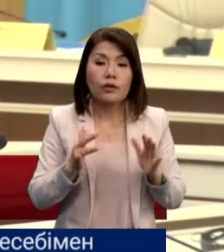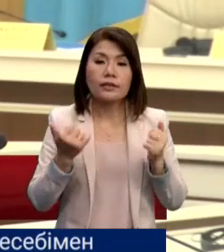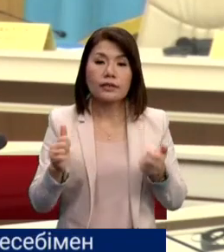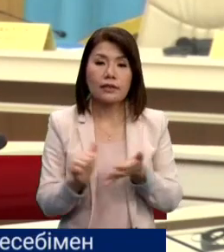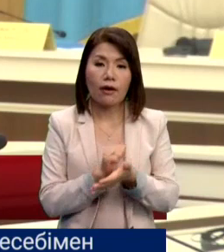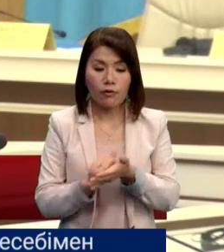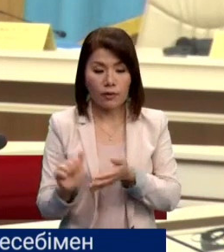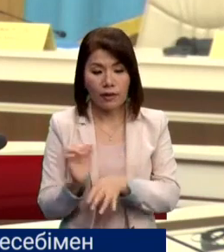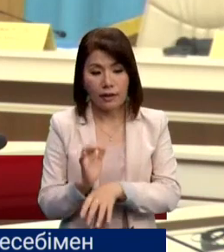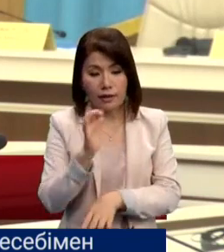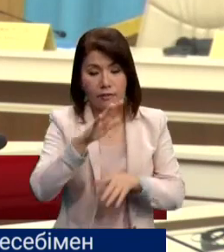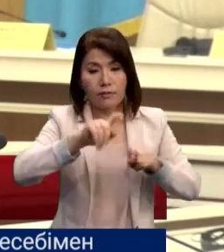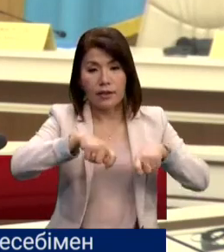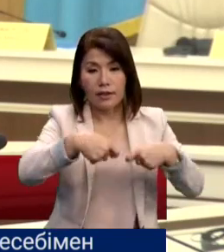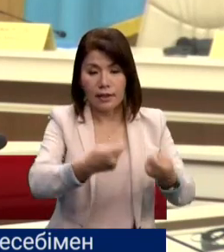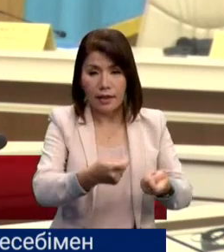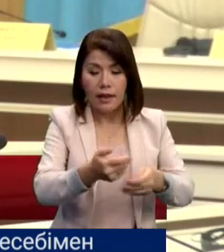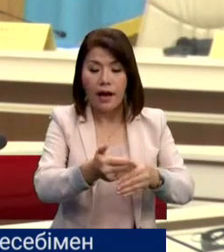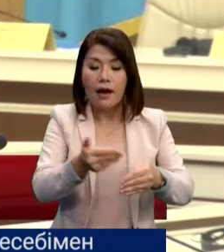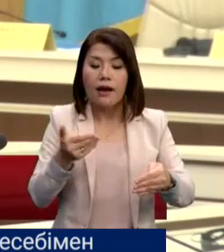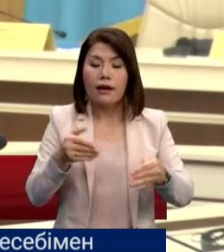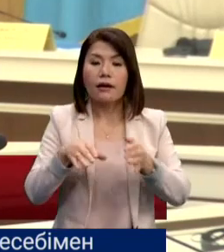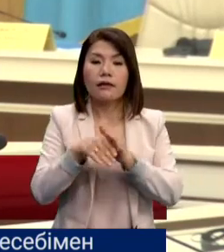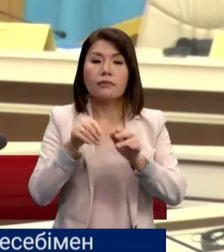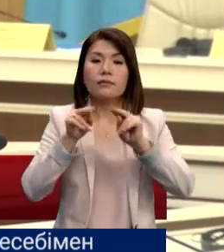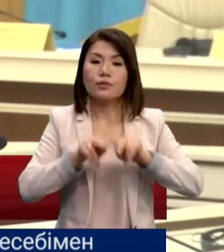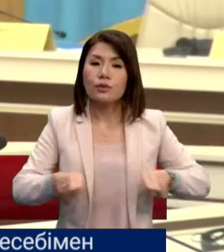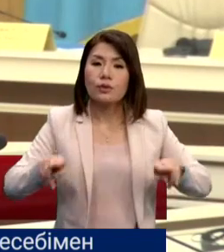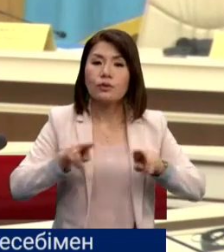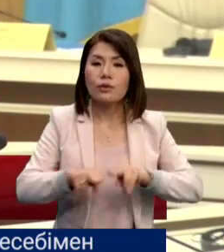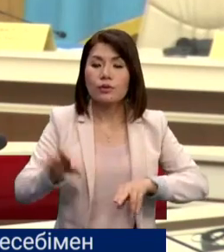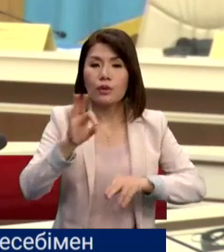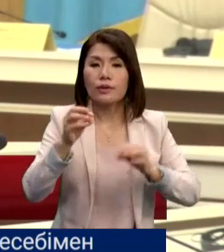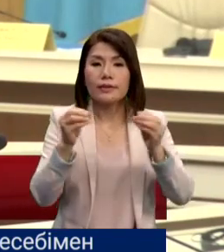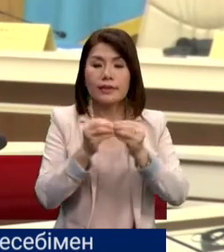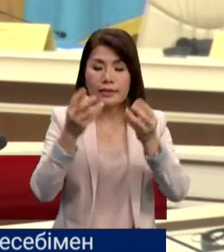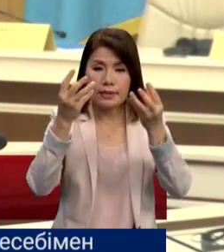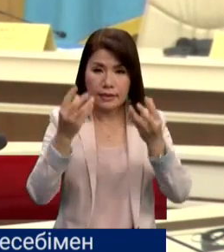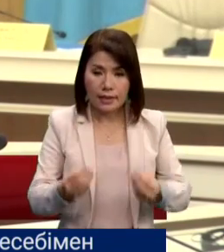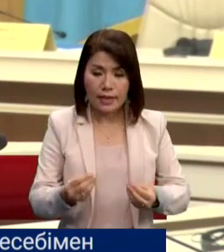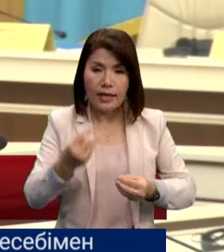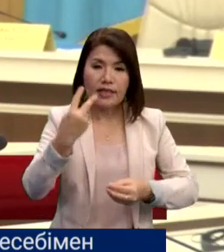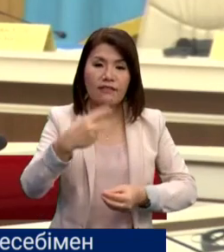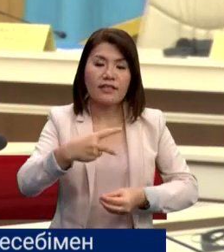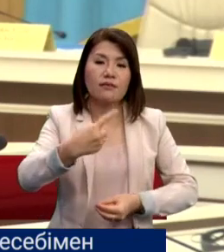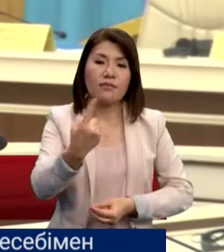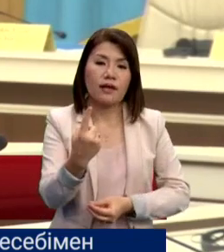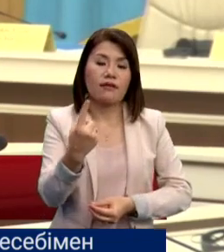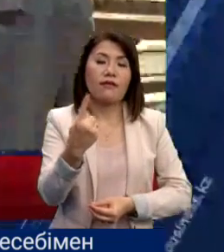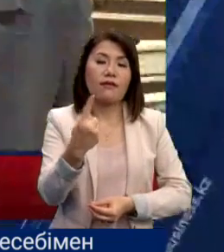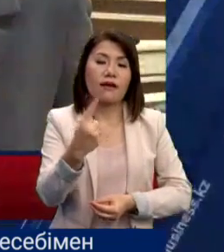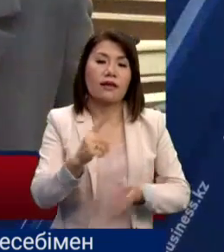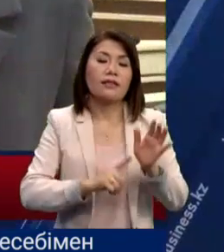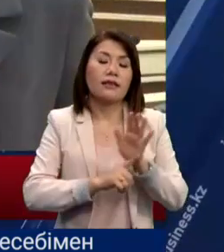құжат өткізді. Ал сайлау алдындағы үгіт насихат тура 10 күннен кейін, яғни 21-не